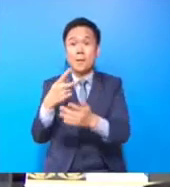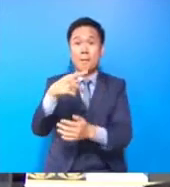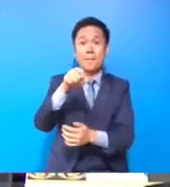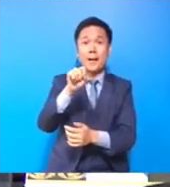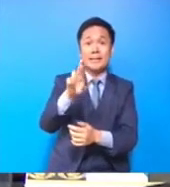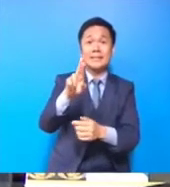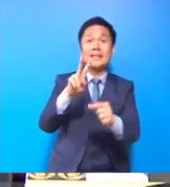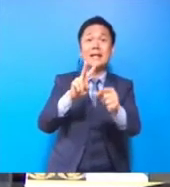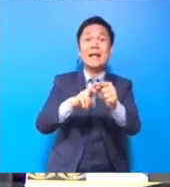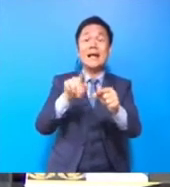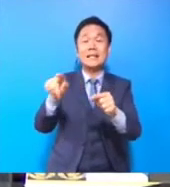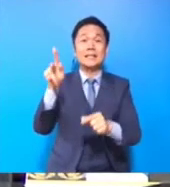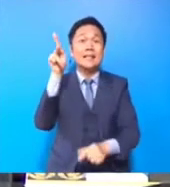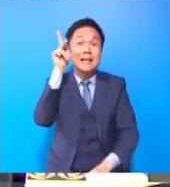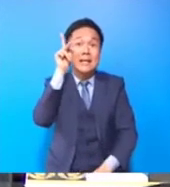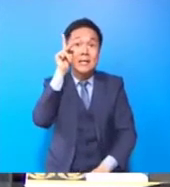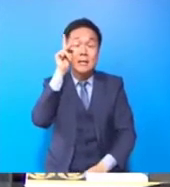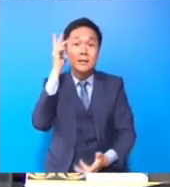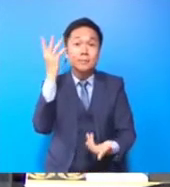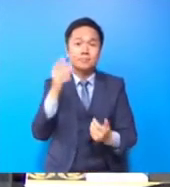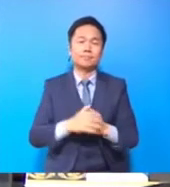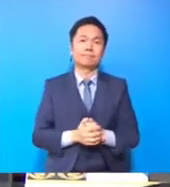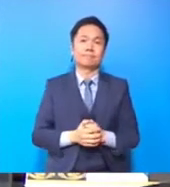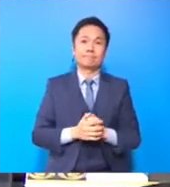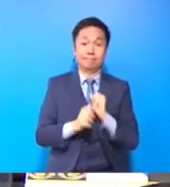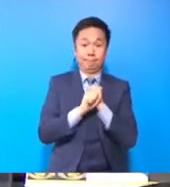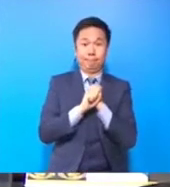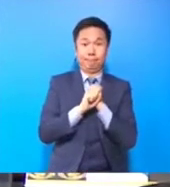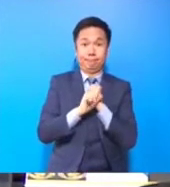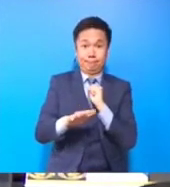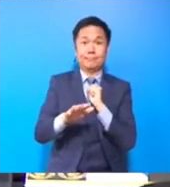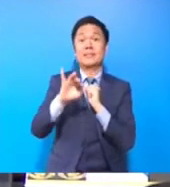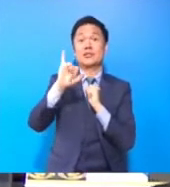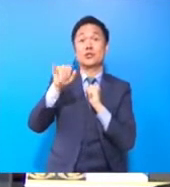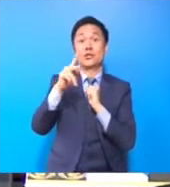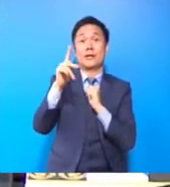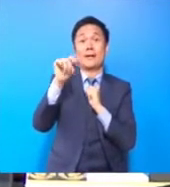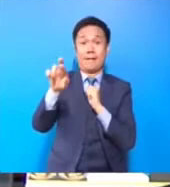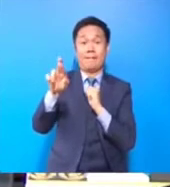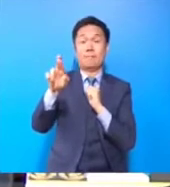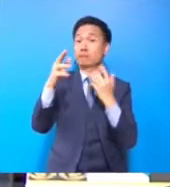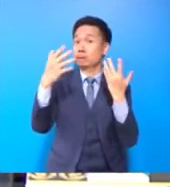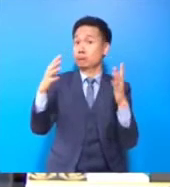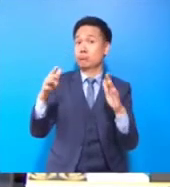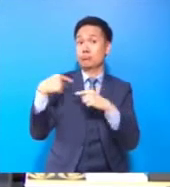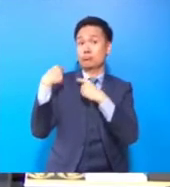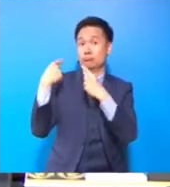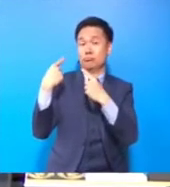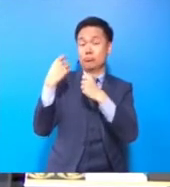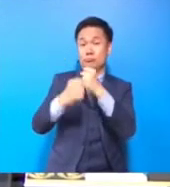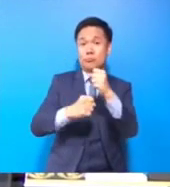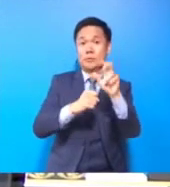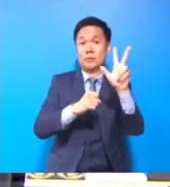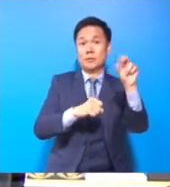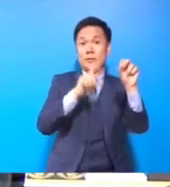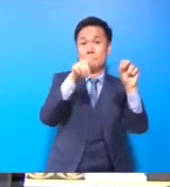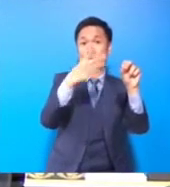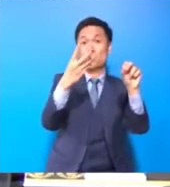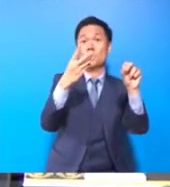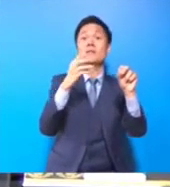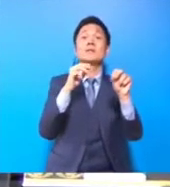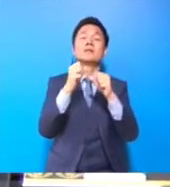eh Kelantan telah diiklankan oleh pihak GTA Indonesia pada 30 Jun